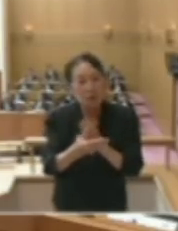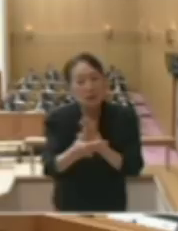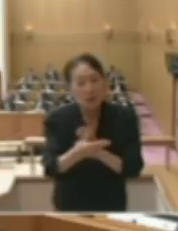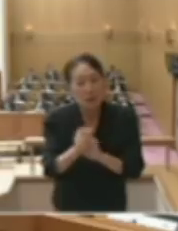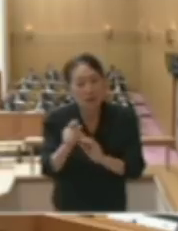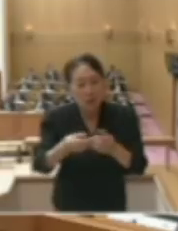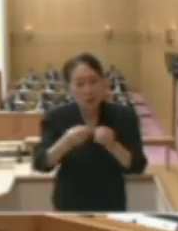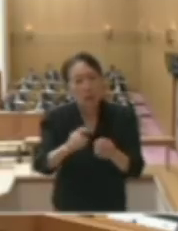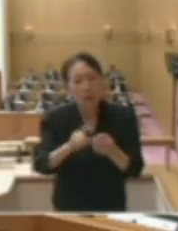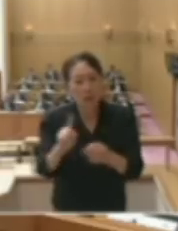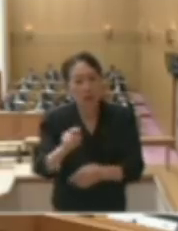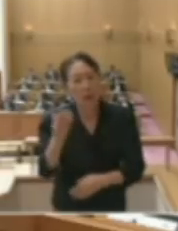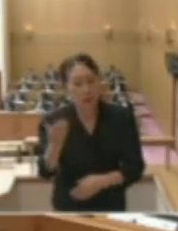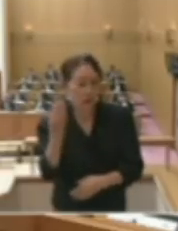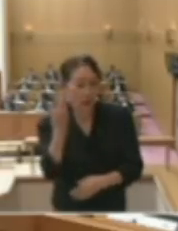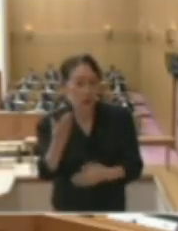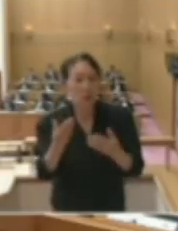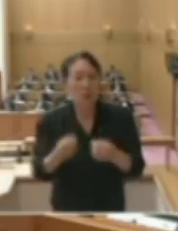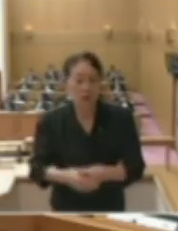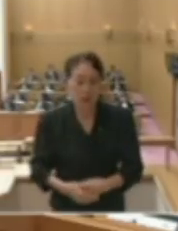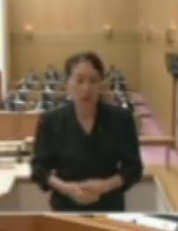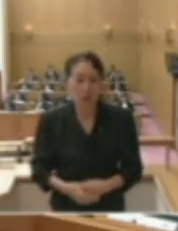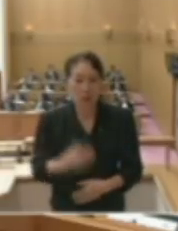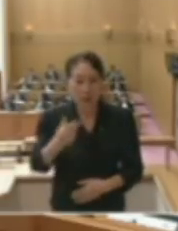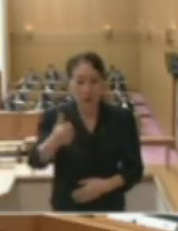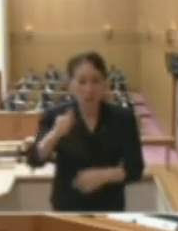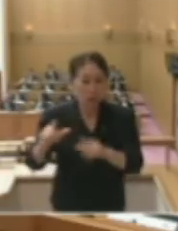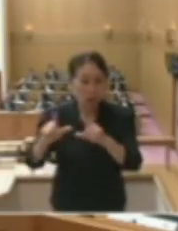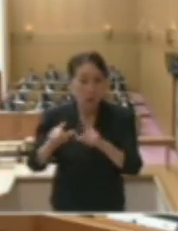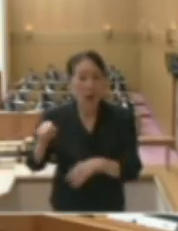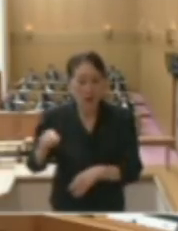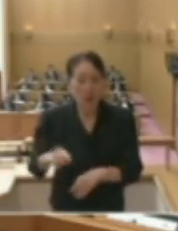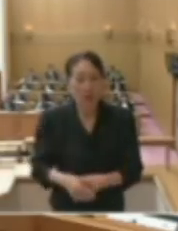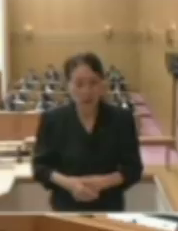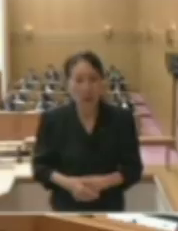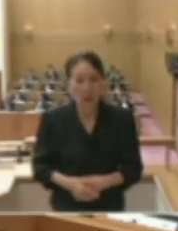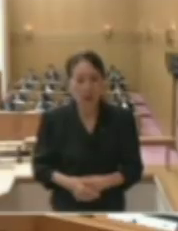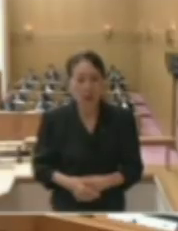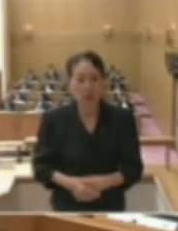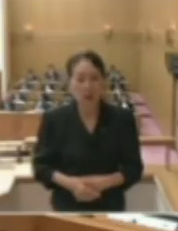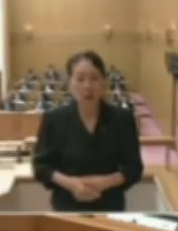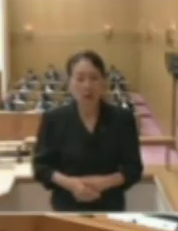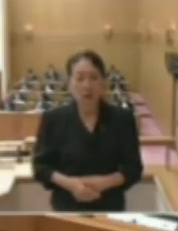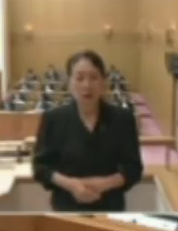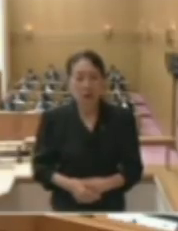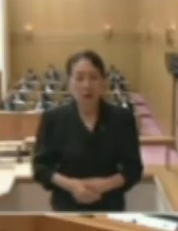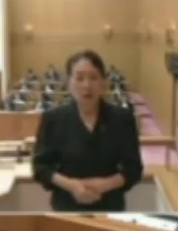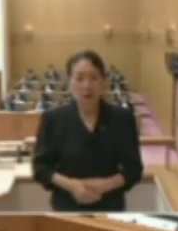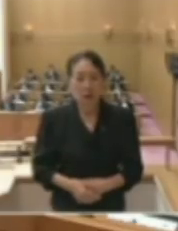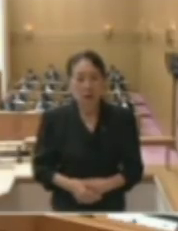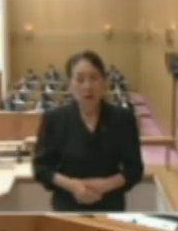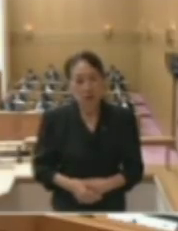かというものをお聞きしました。市長の今の言葉は、まさに閣下総領の最たる